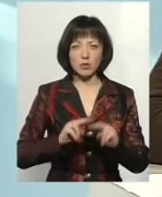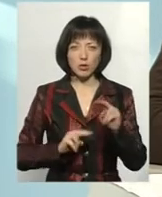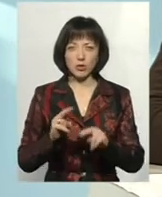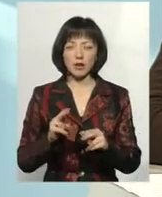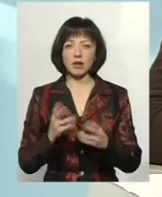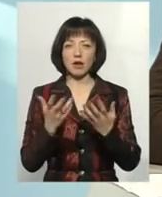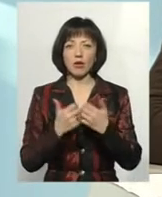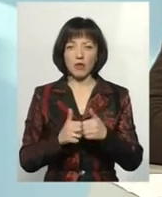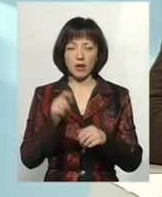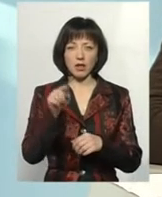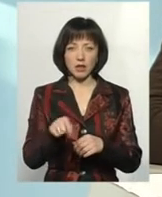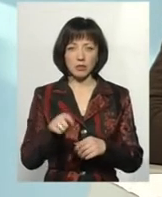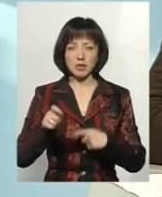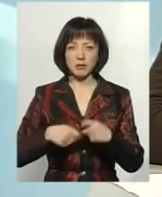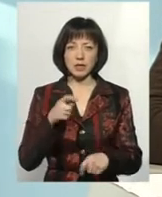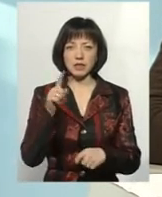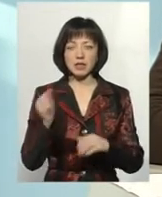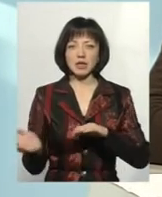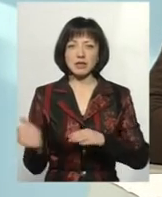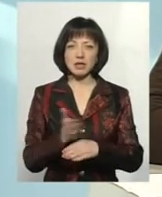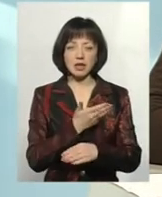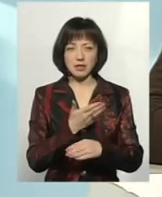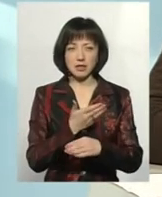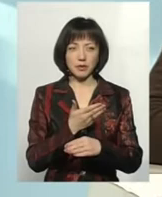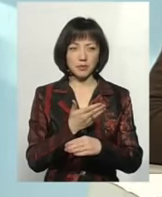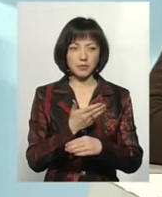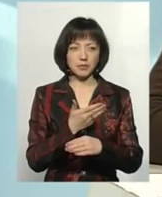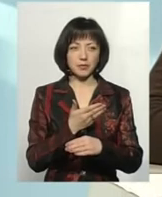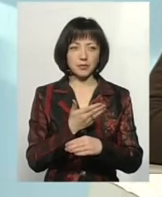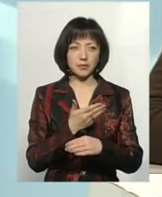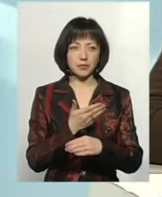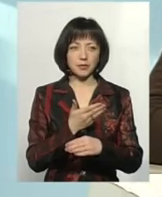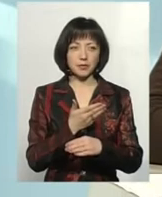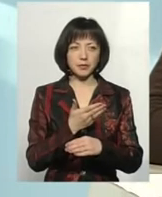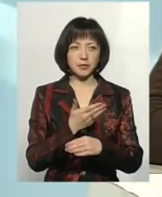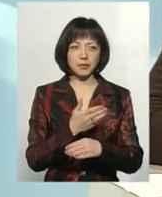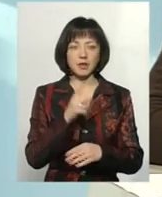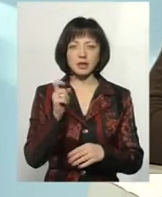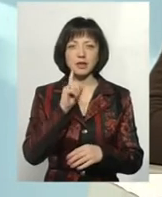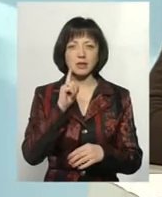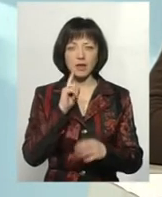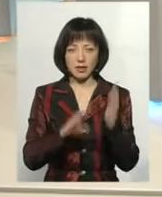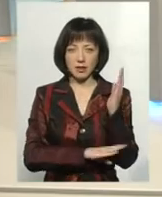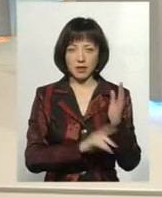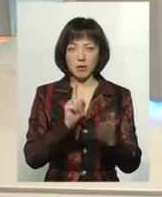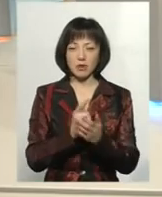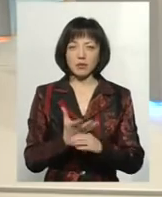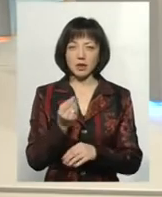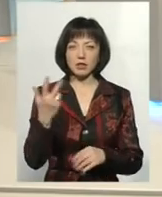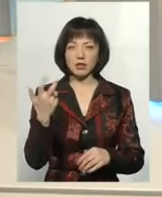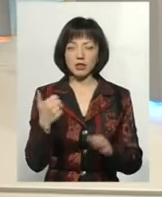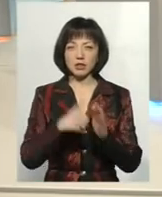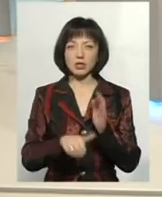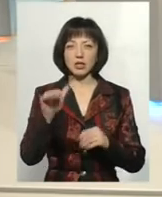нарахували їм, до речі, збитки за знесення, За зелені насадження вони мають сплатити